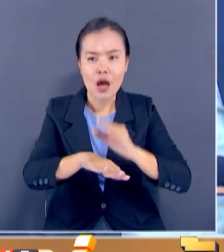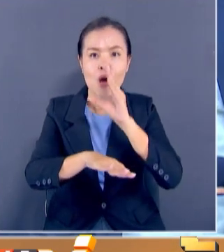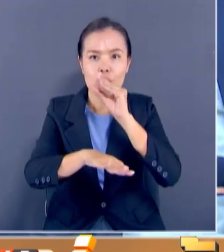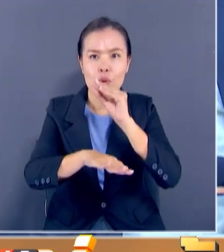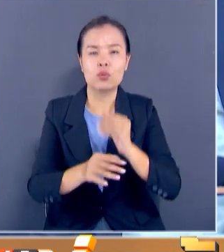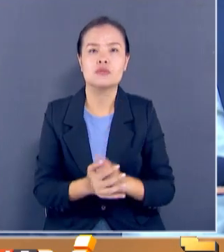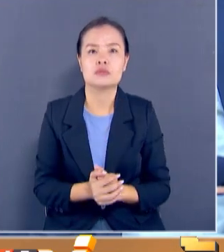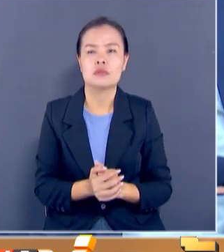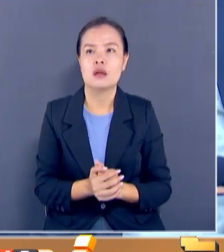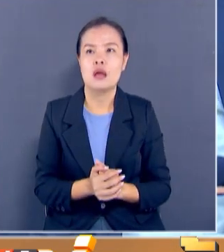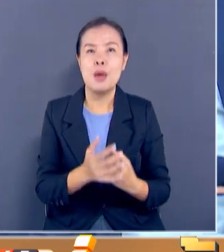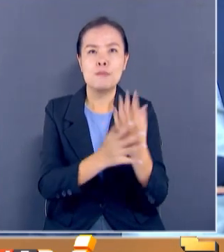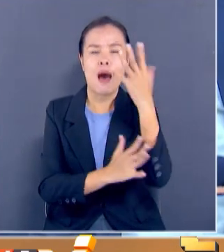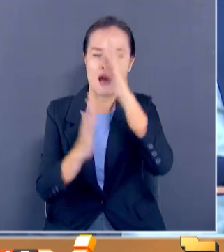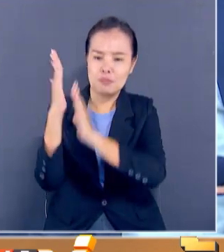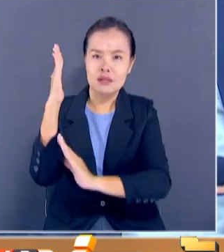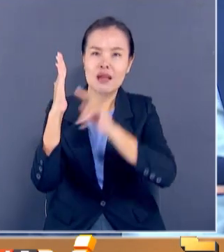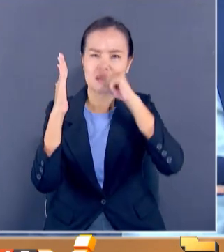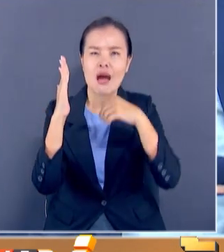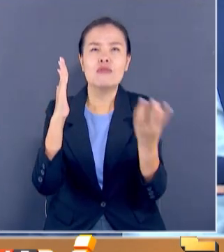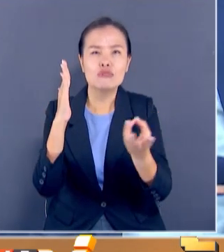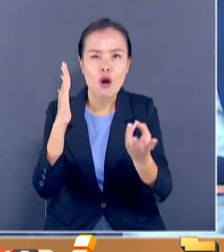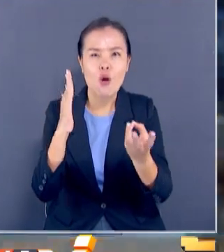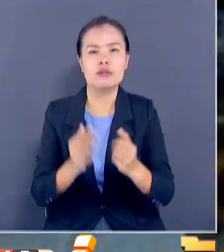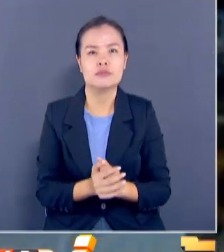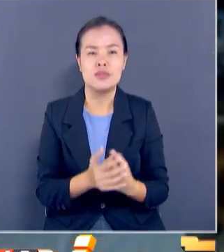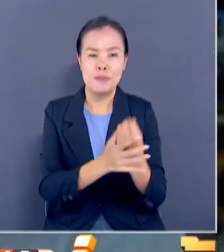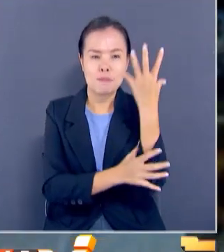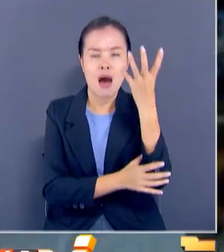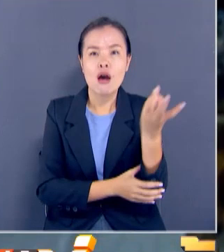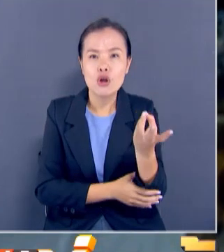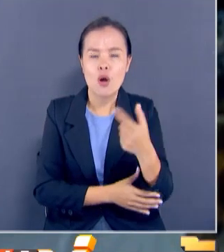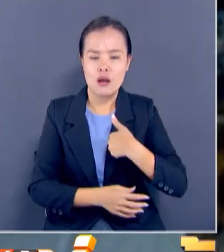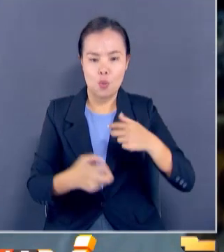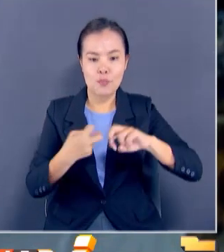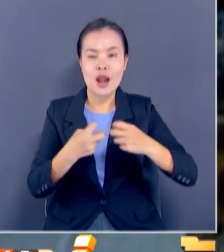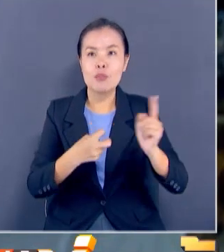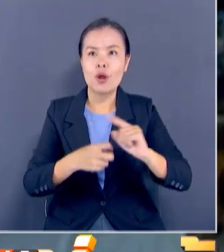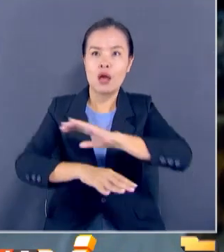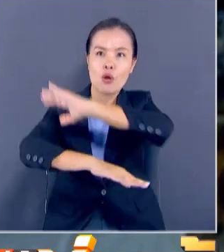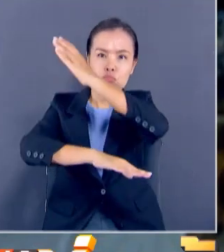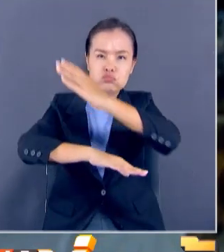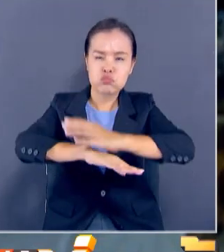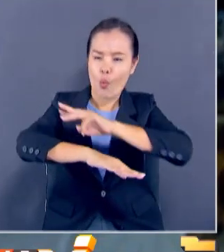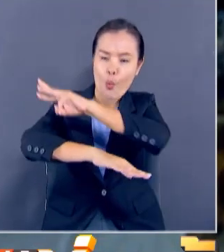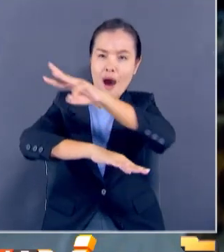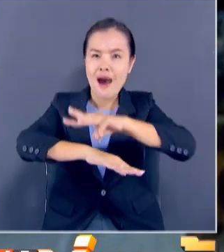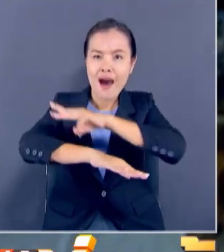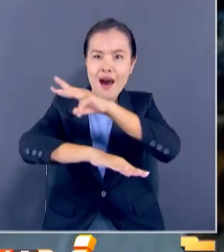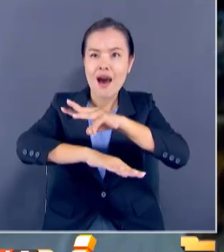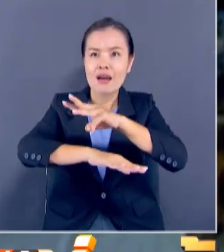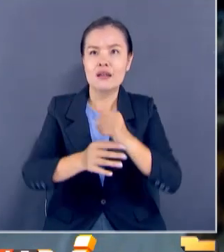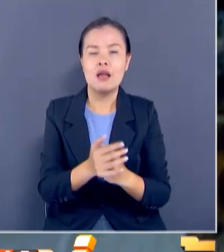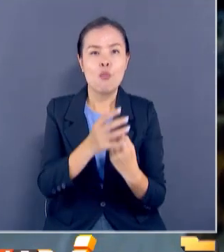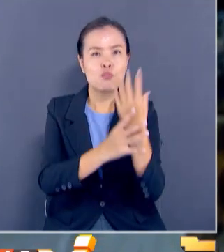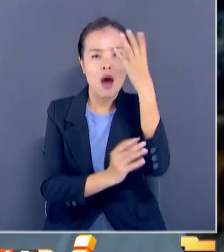เราเหลือพื้นที่ป่าในประเทศไทยเนี่ยน้อยมากแล้วนะครับน้อยจนกระทั่งเราเกิดปัญหาเรื่องของภูเขาหัวโล้นที่เราไม่มีฟอง